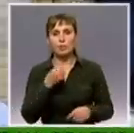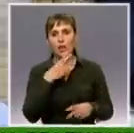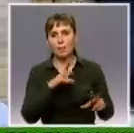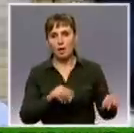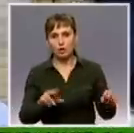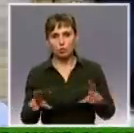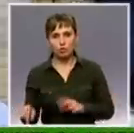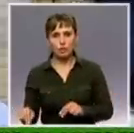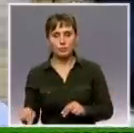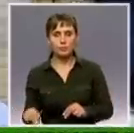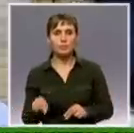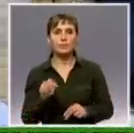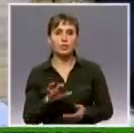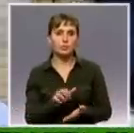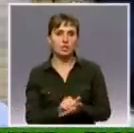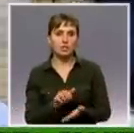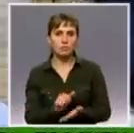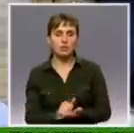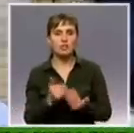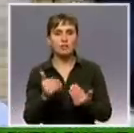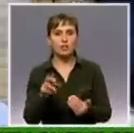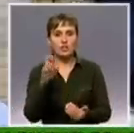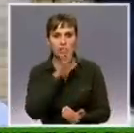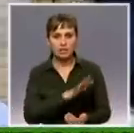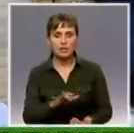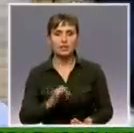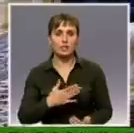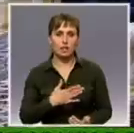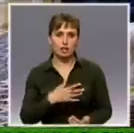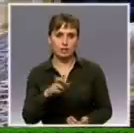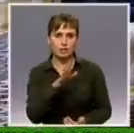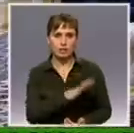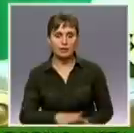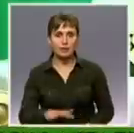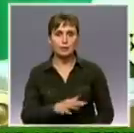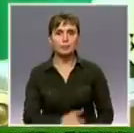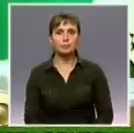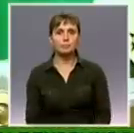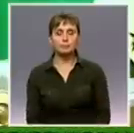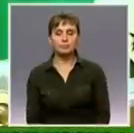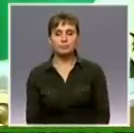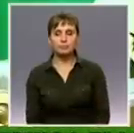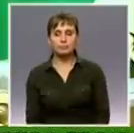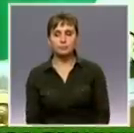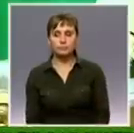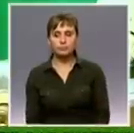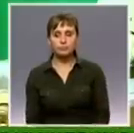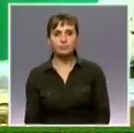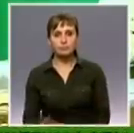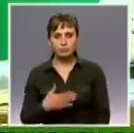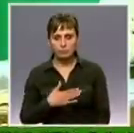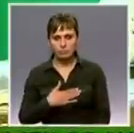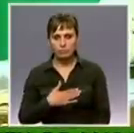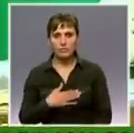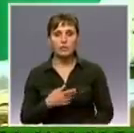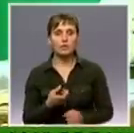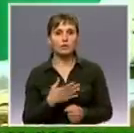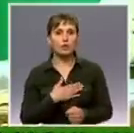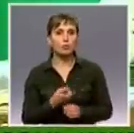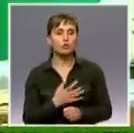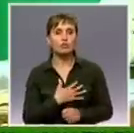благополучия. Чем занимается ваша страна и наша страна? Мы придаем большое значение вашему визиту, потому